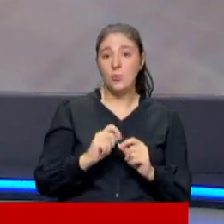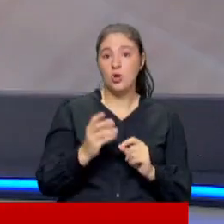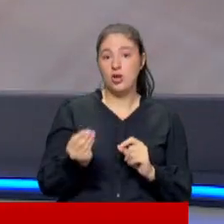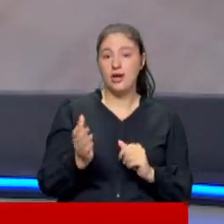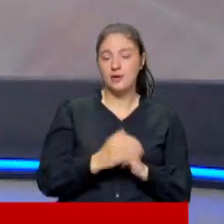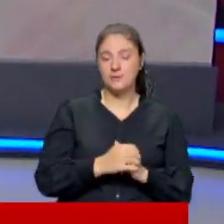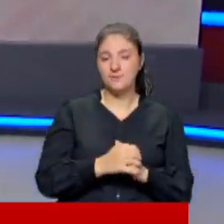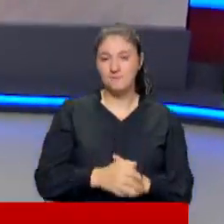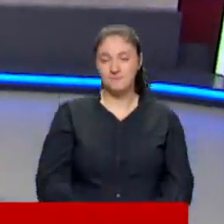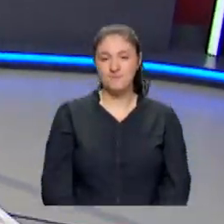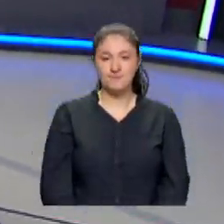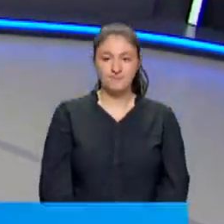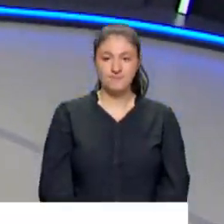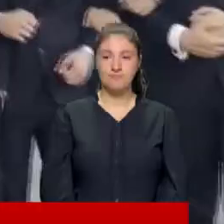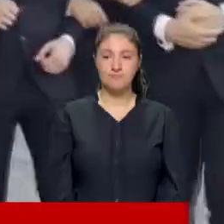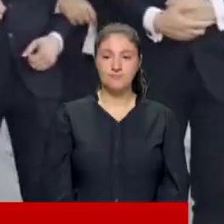olarak.